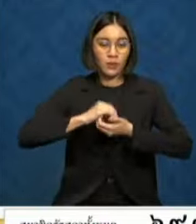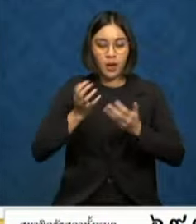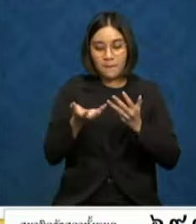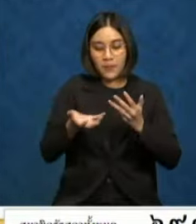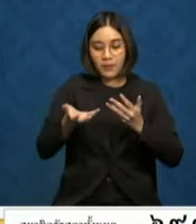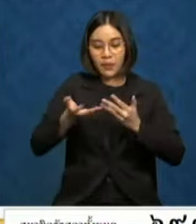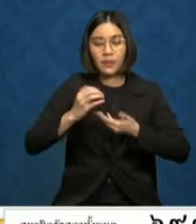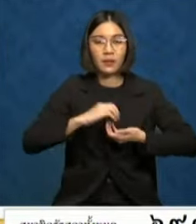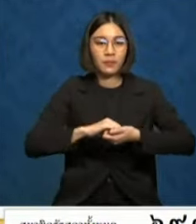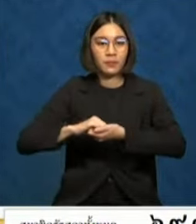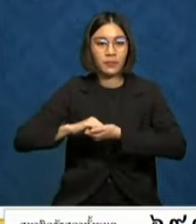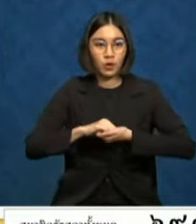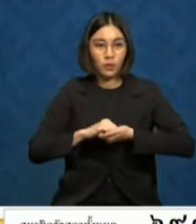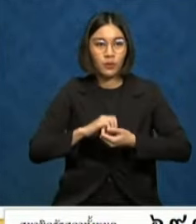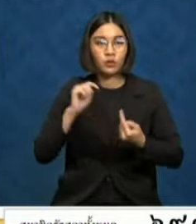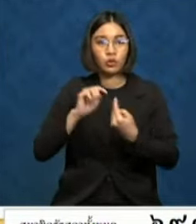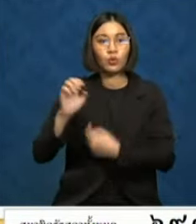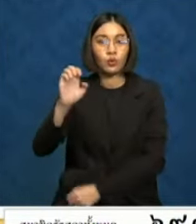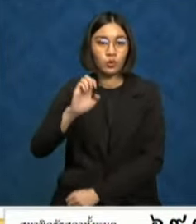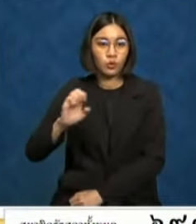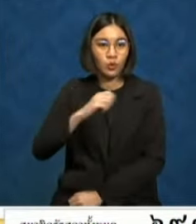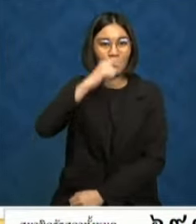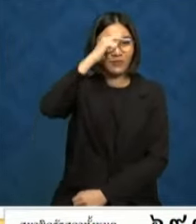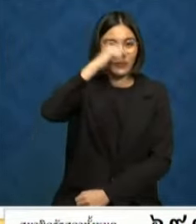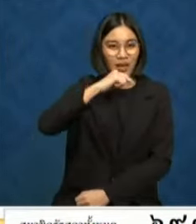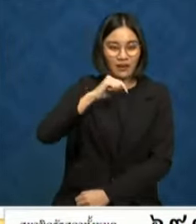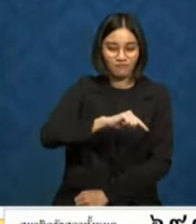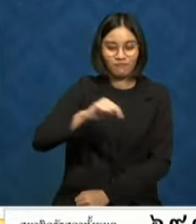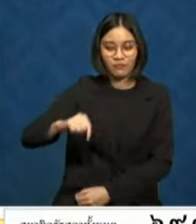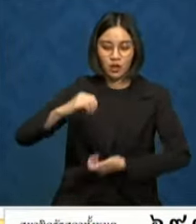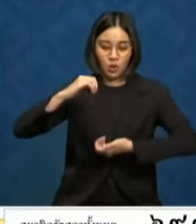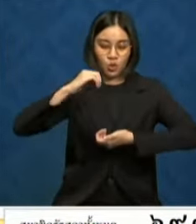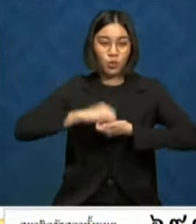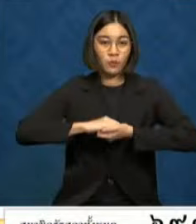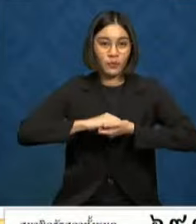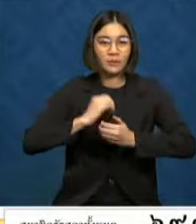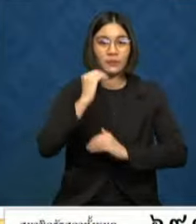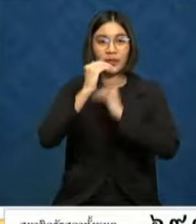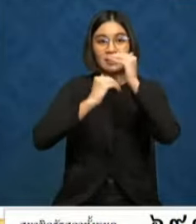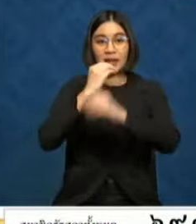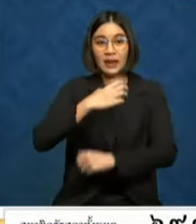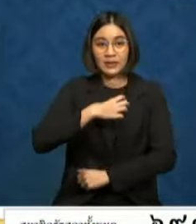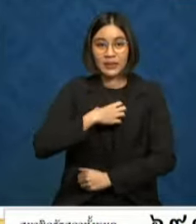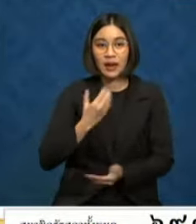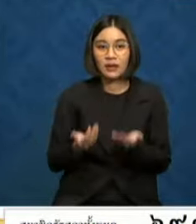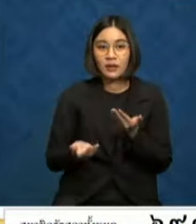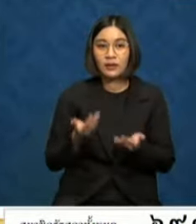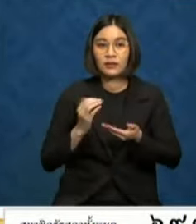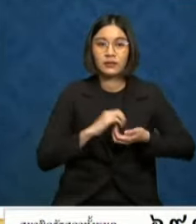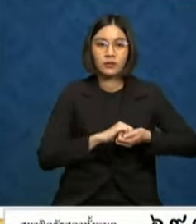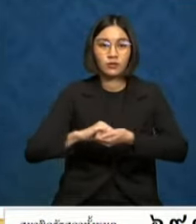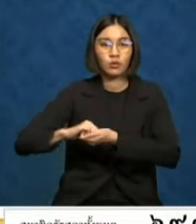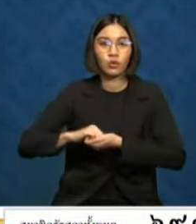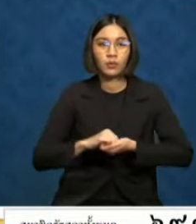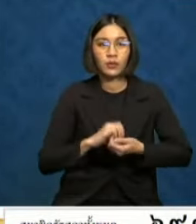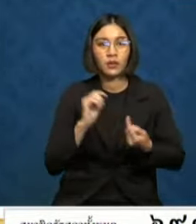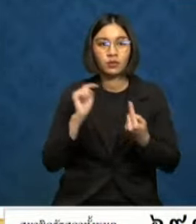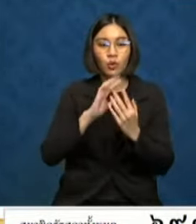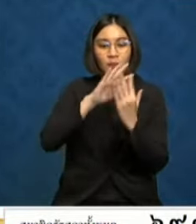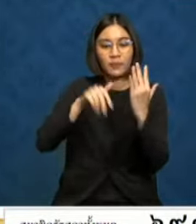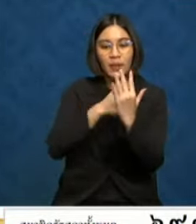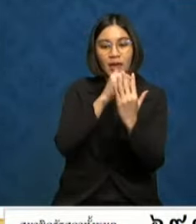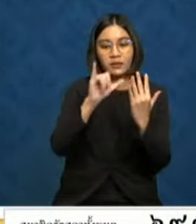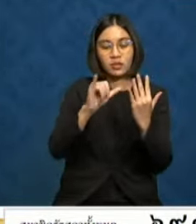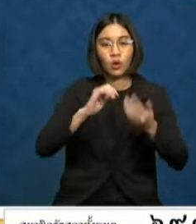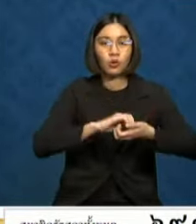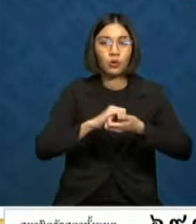ดับความร่วมมือระหว่างสหภาพยุโรปกับประเทศไทยให้สูงมากยิ่งขึ้นหรือเป็นความร่วมมือในกรอบของยุทธศาสตร์ร่ว